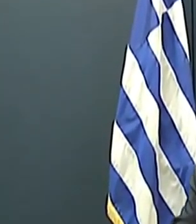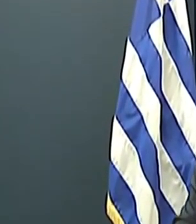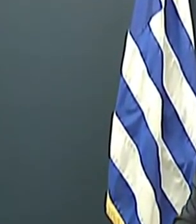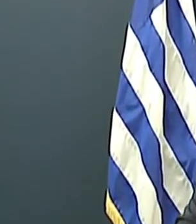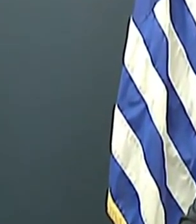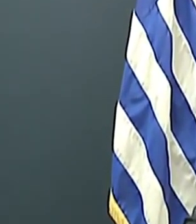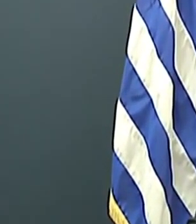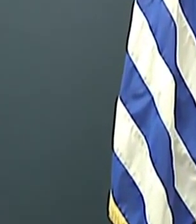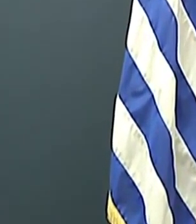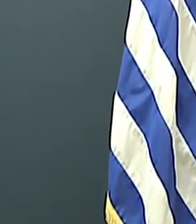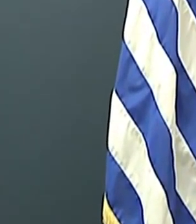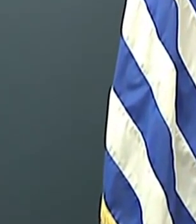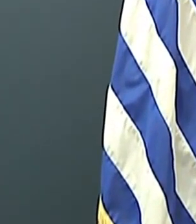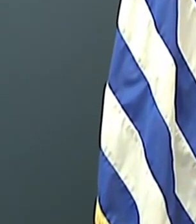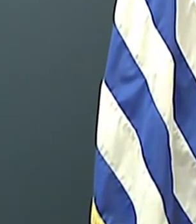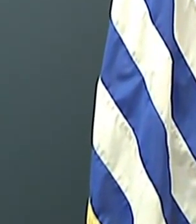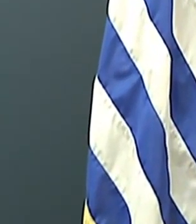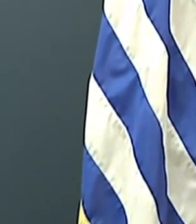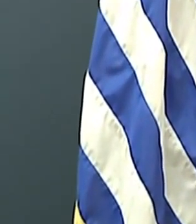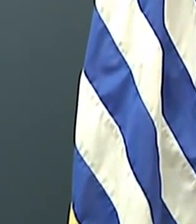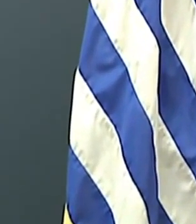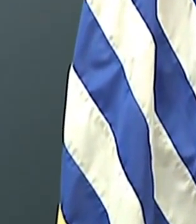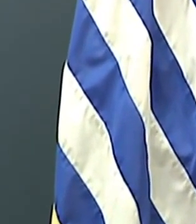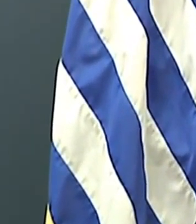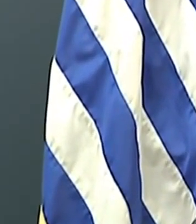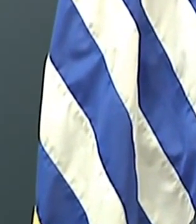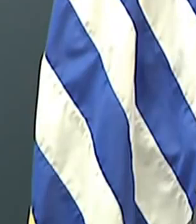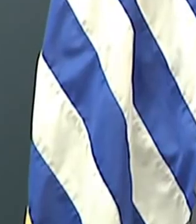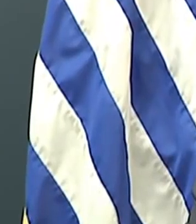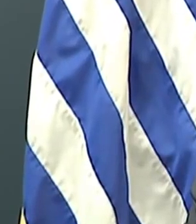Καλησπέρα σας. Έως σήμερα, περισσότερα από